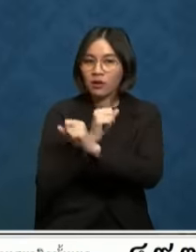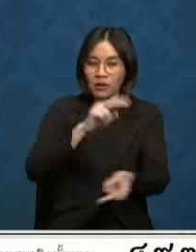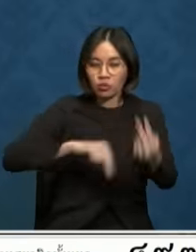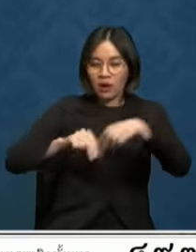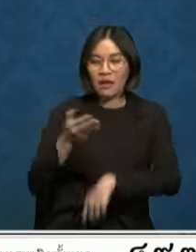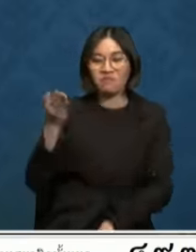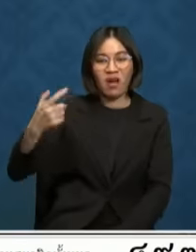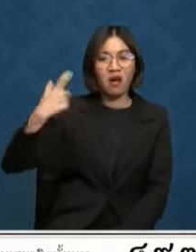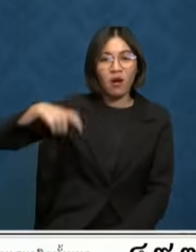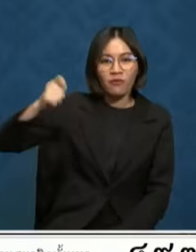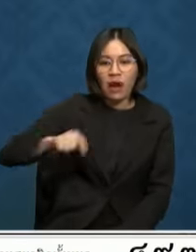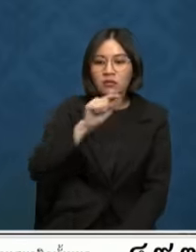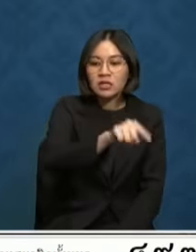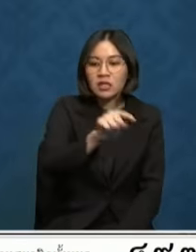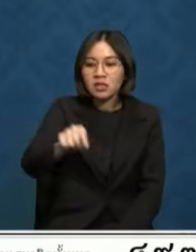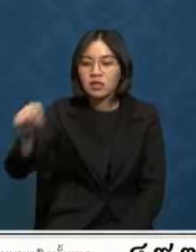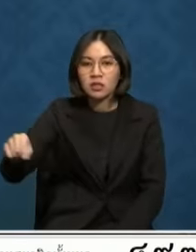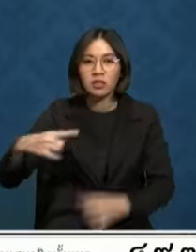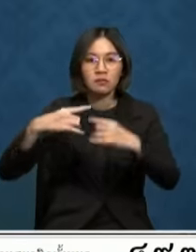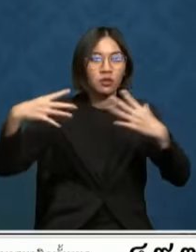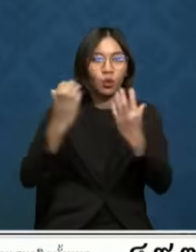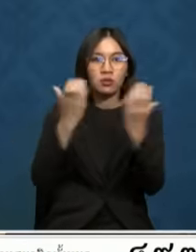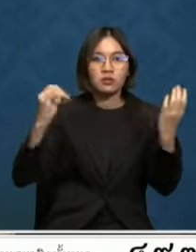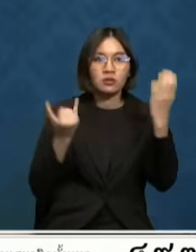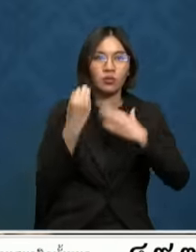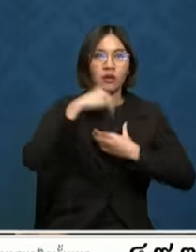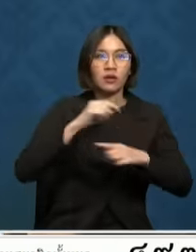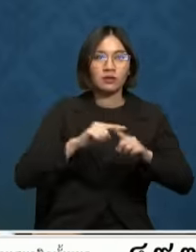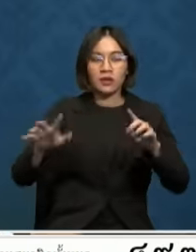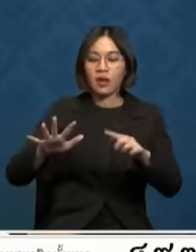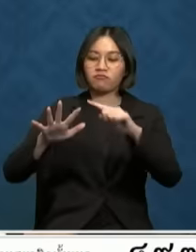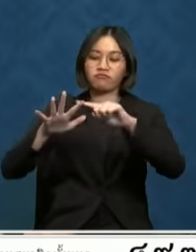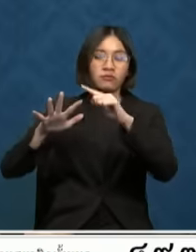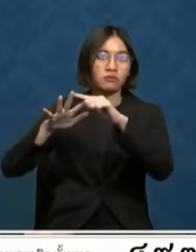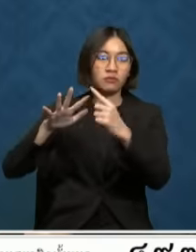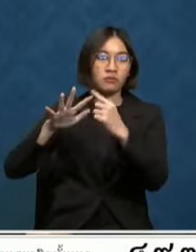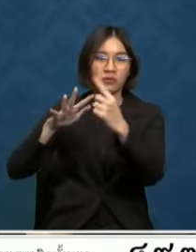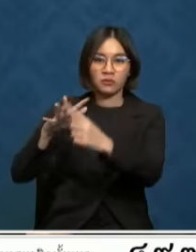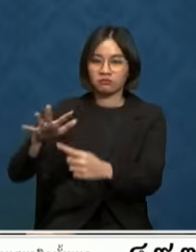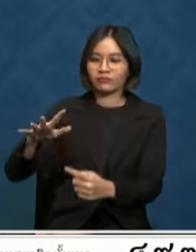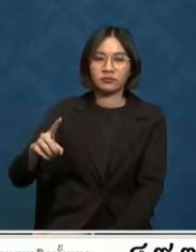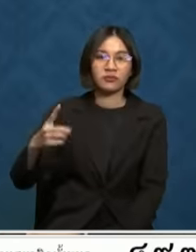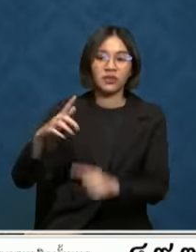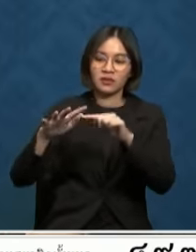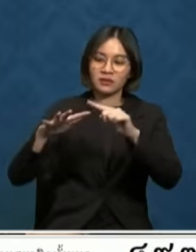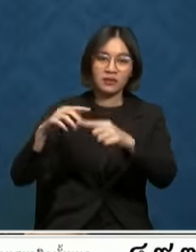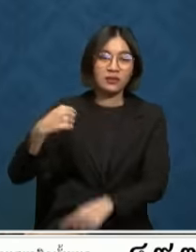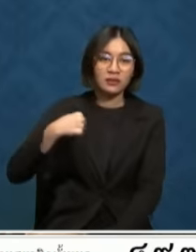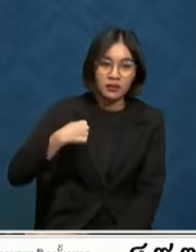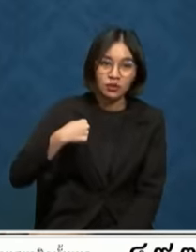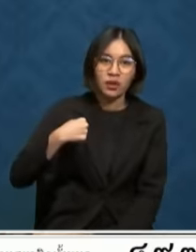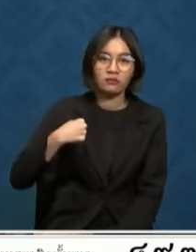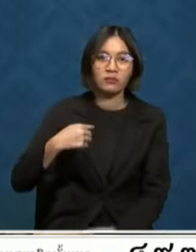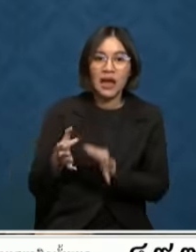เป็นตุลาการชี้นิ้วว่าคนอื่นนี่ขัดจริยธรรมแต่อีก 3นิ้วที่ชี้เข้าหาตนเองนี่ท่านไม่อธิบายได้ยัง